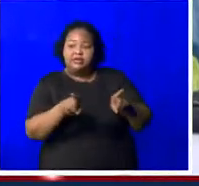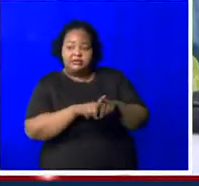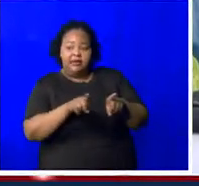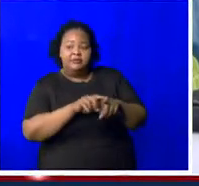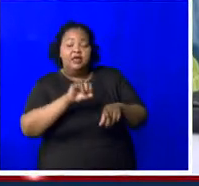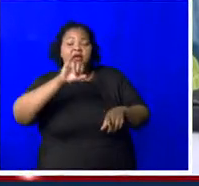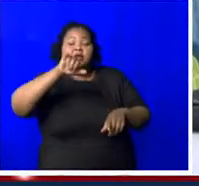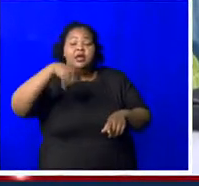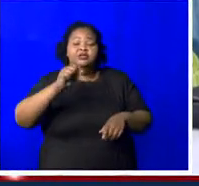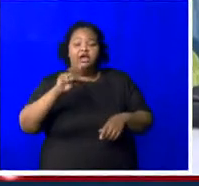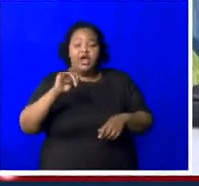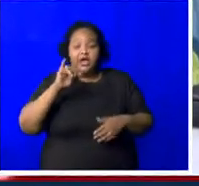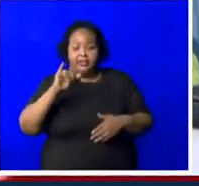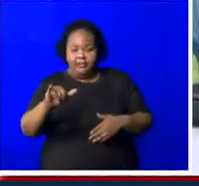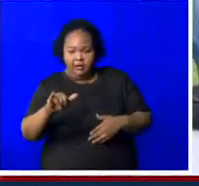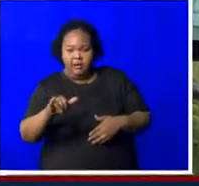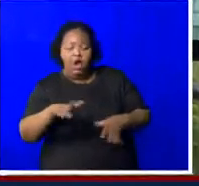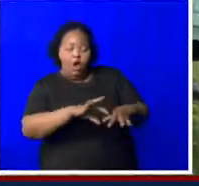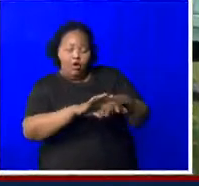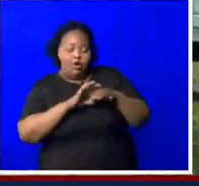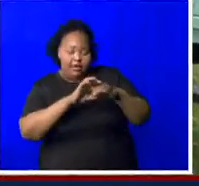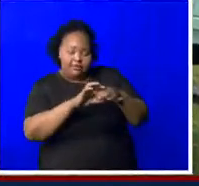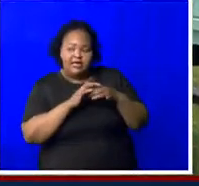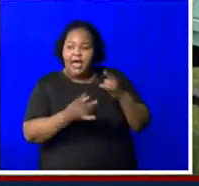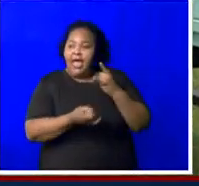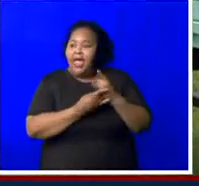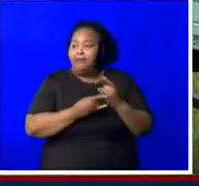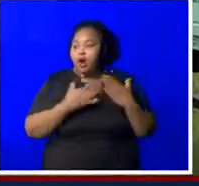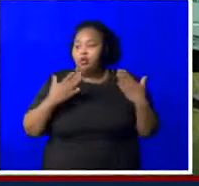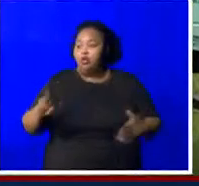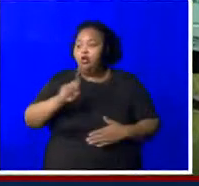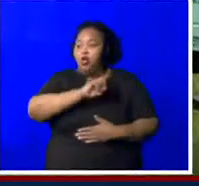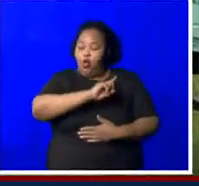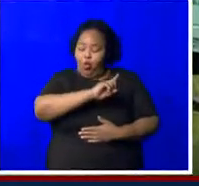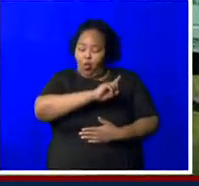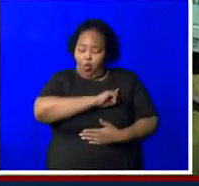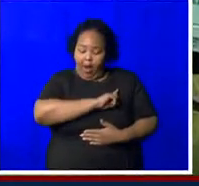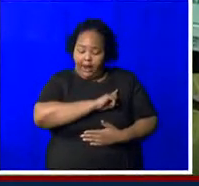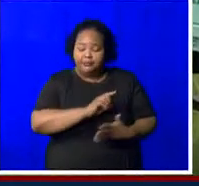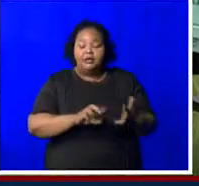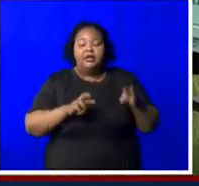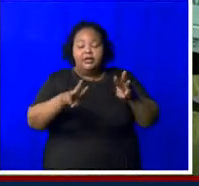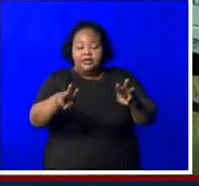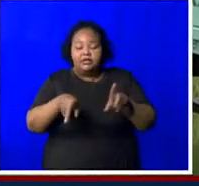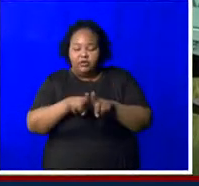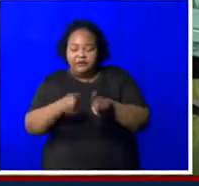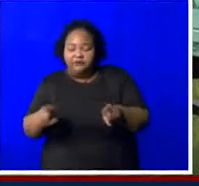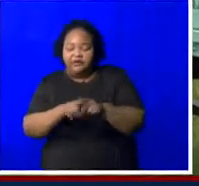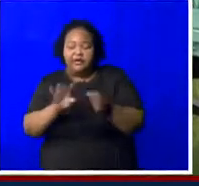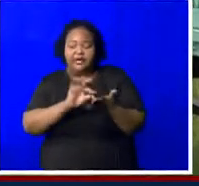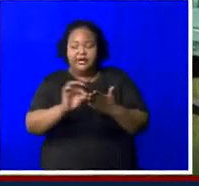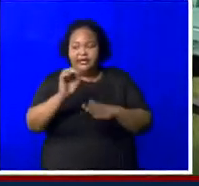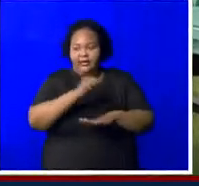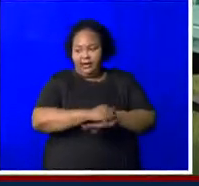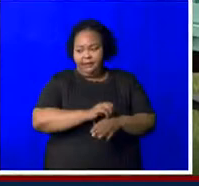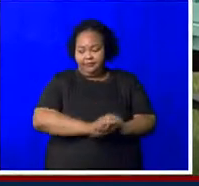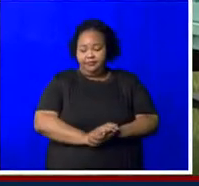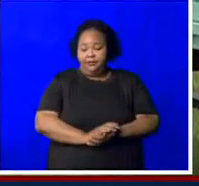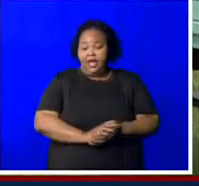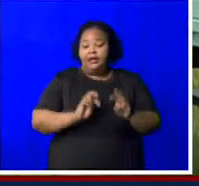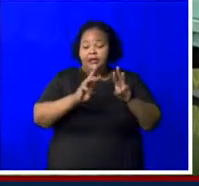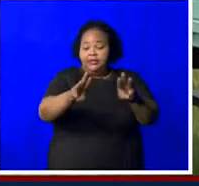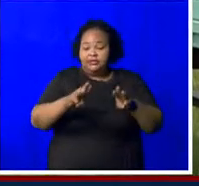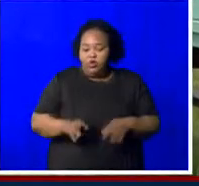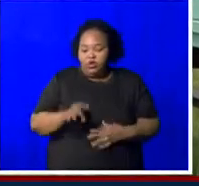Multipurpose Cooperative live lingaba nguleli hlobile. Letindzawo letifuda nemadolobha ke iyasihlupha